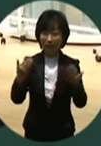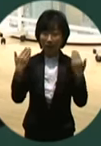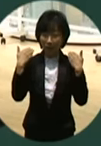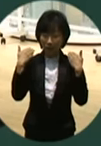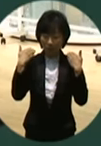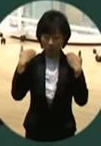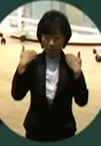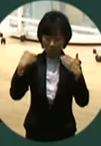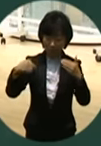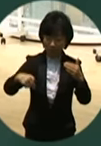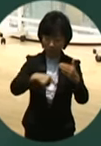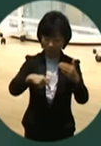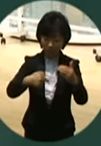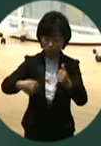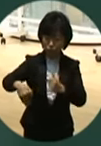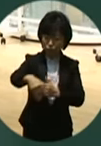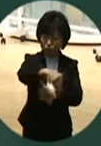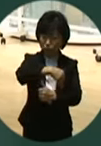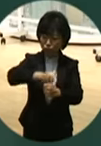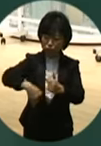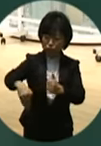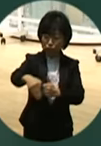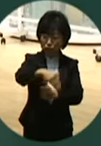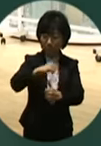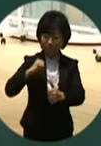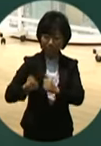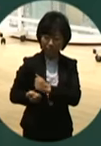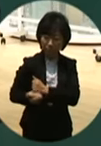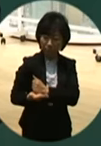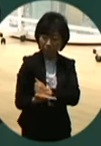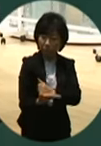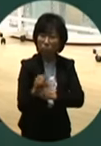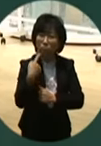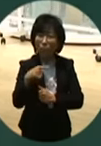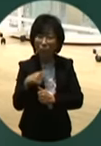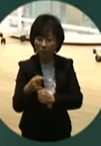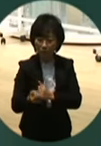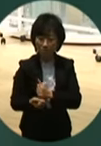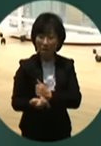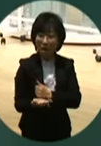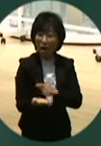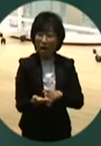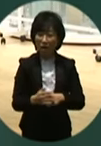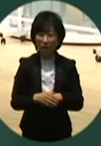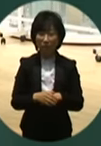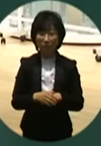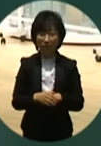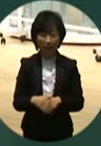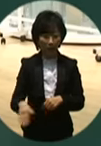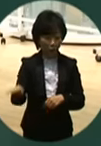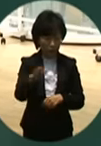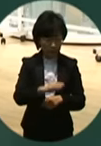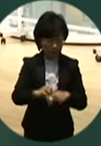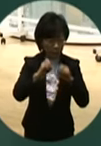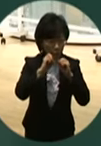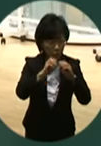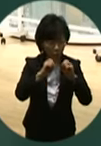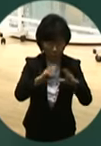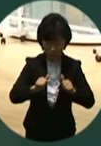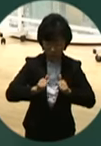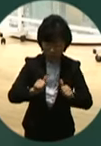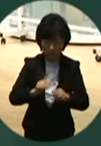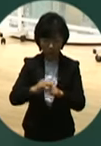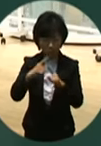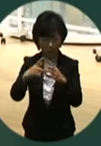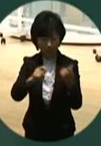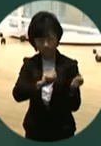I looked carefully, what was the atmosphere that was influencing the entire school? 우리가 어떻게 하면 이게 전도해서 이게 교회를 살릴까 이게 아니라니까요.